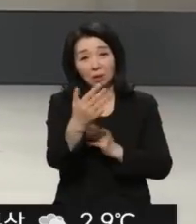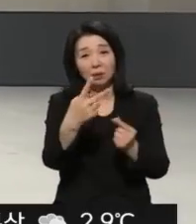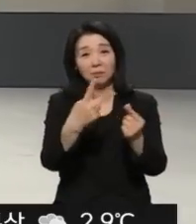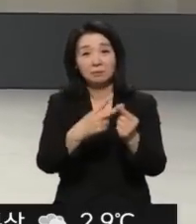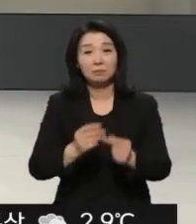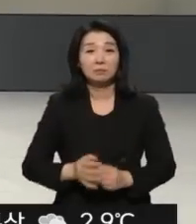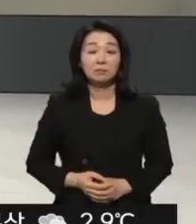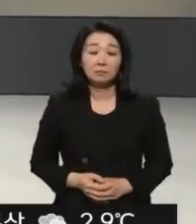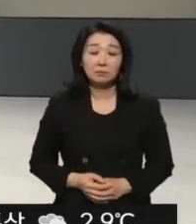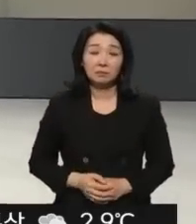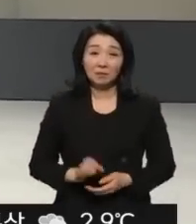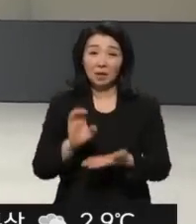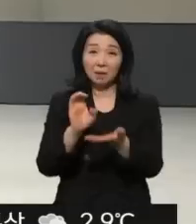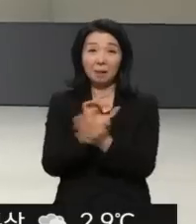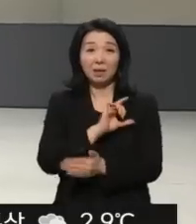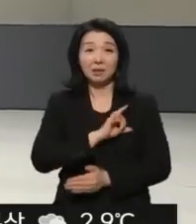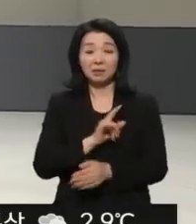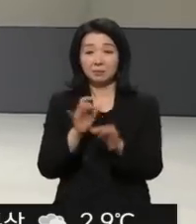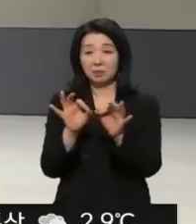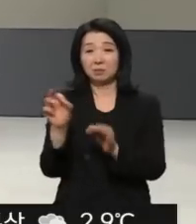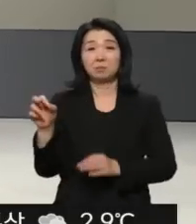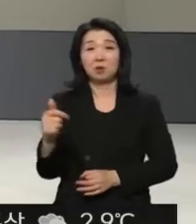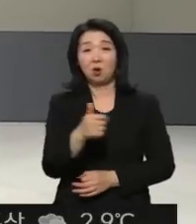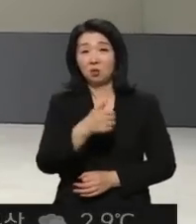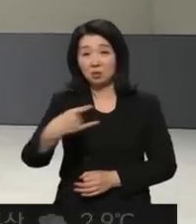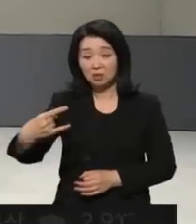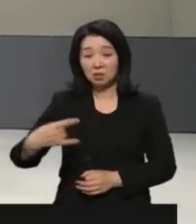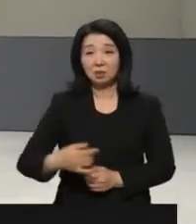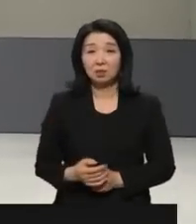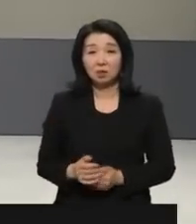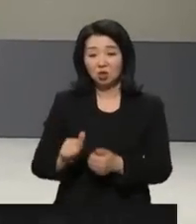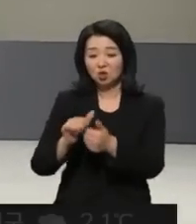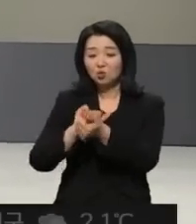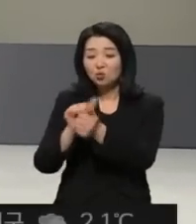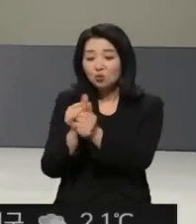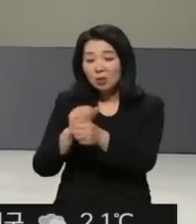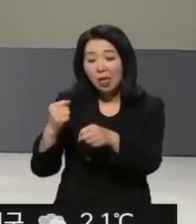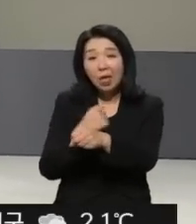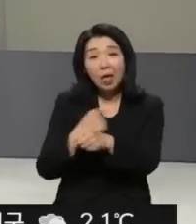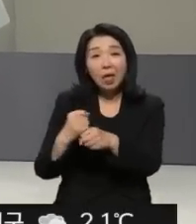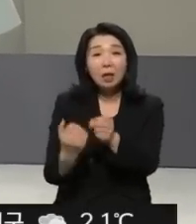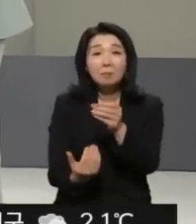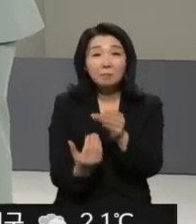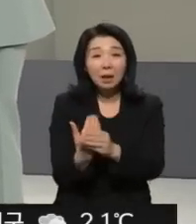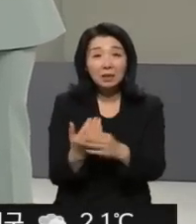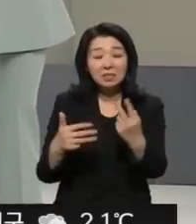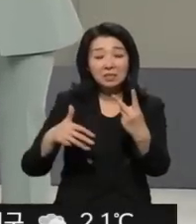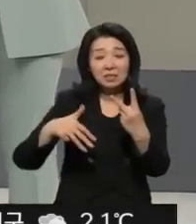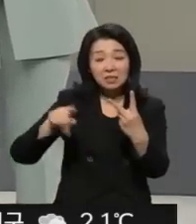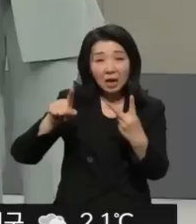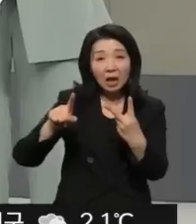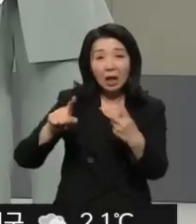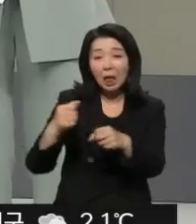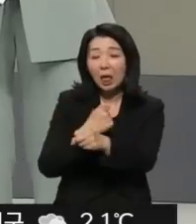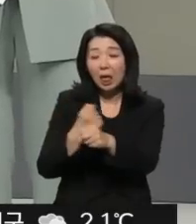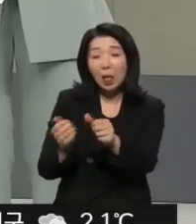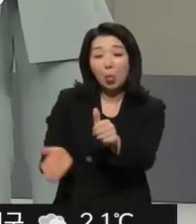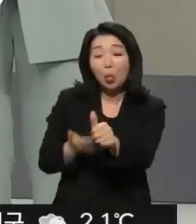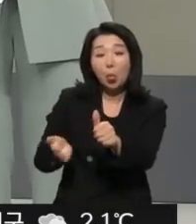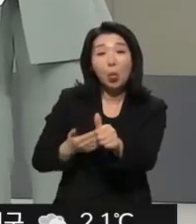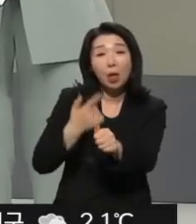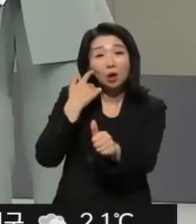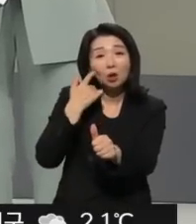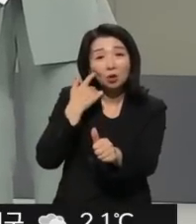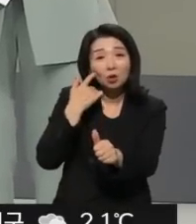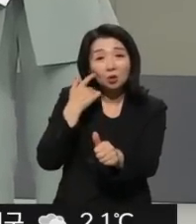픽은 파일명 김건희입니다. 도이치모터스 주가 조작 사건, 그중 2차 작전을 주도한 의혹을 받고 있는 한